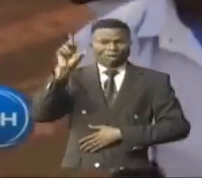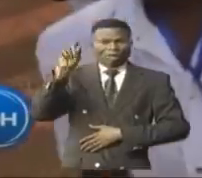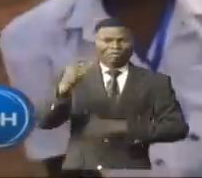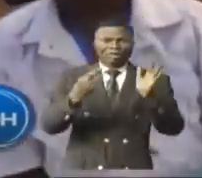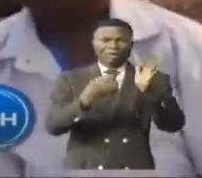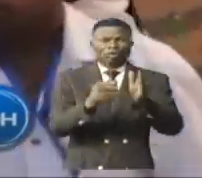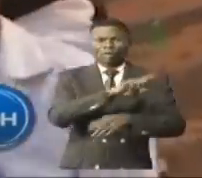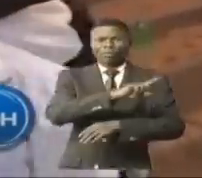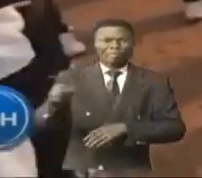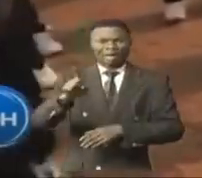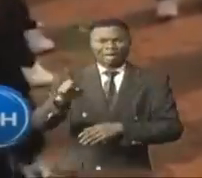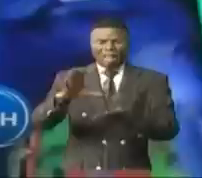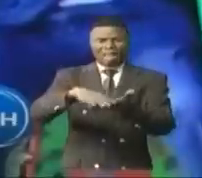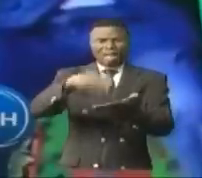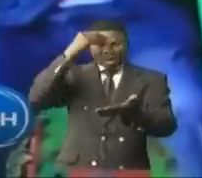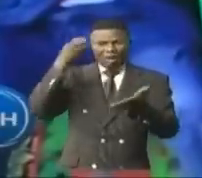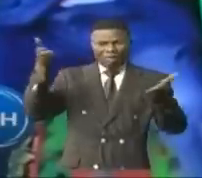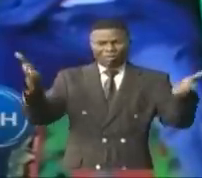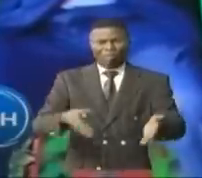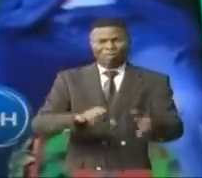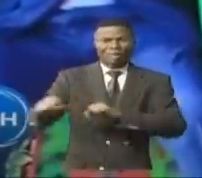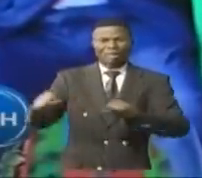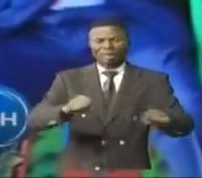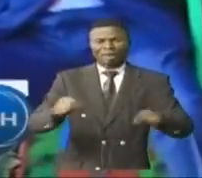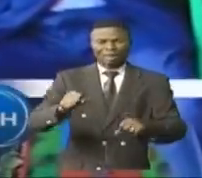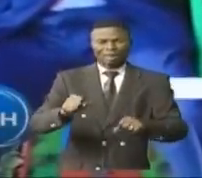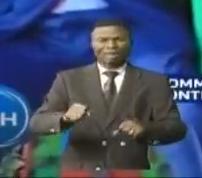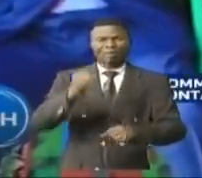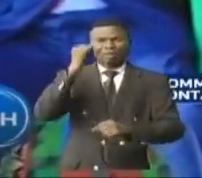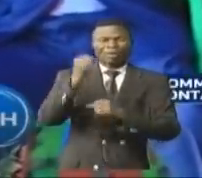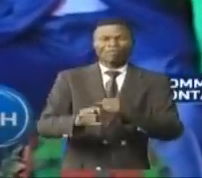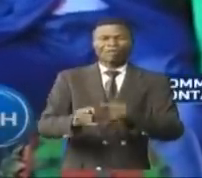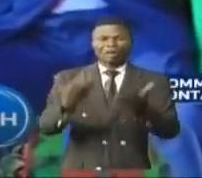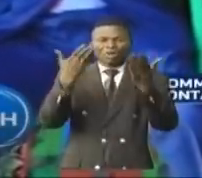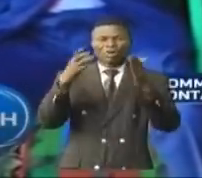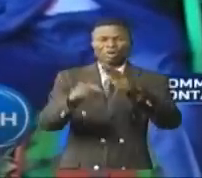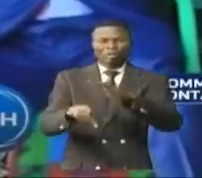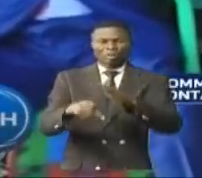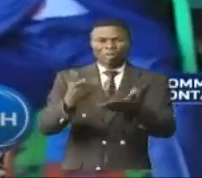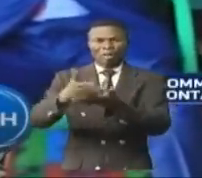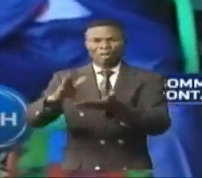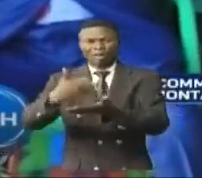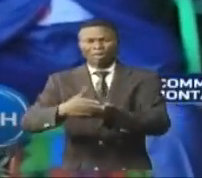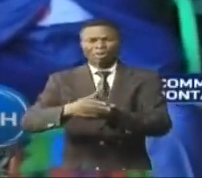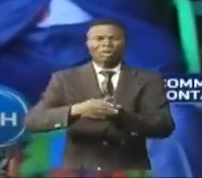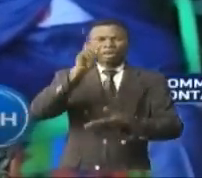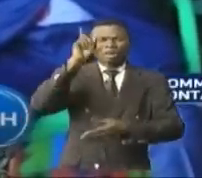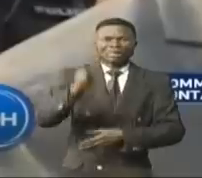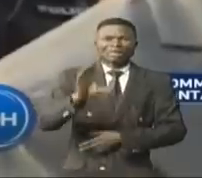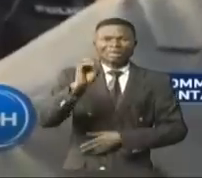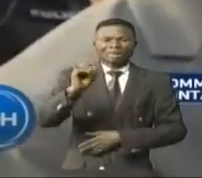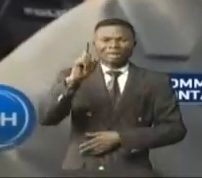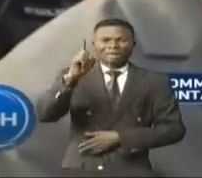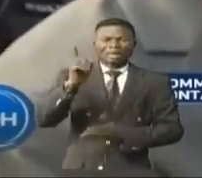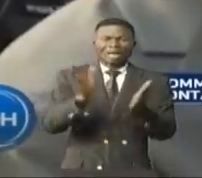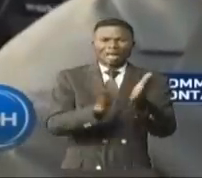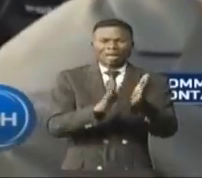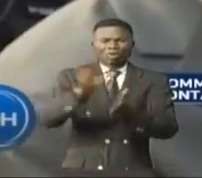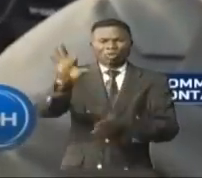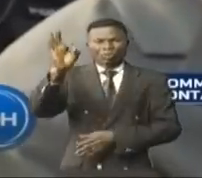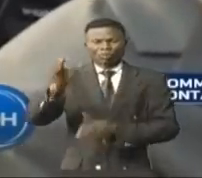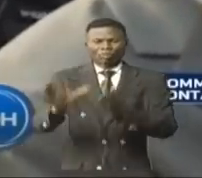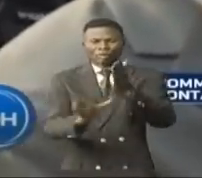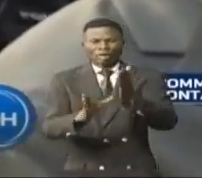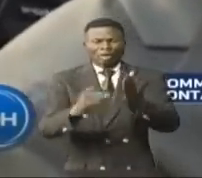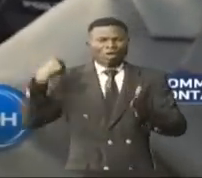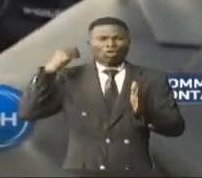000 candidats étaient présents pour cette édition de l'ENAFEP 2022 et répartis à 171 centres. Et c'est le